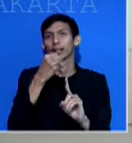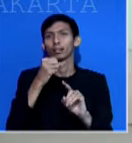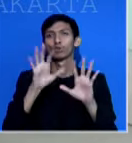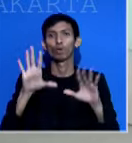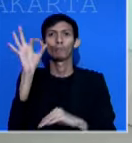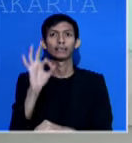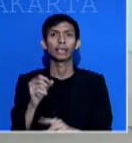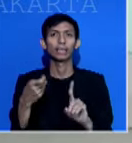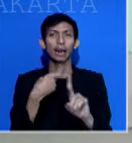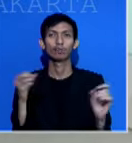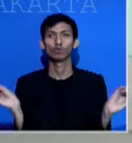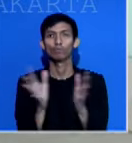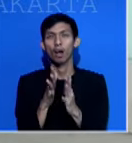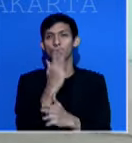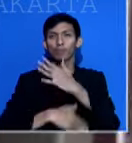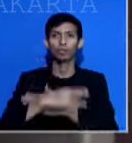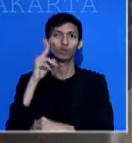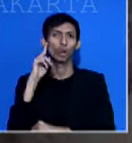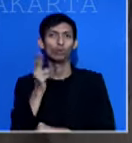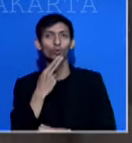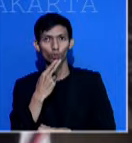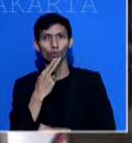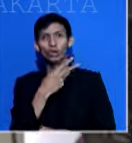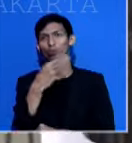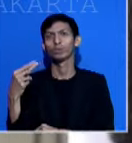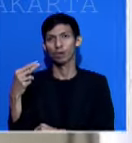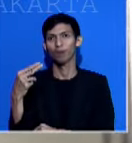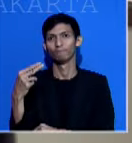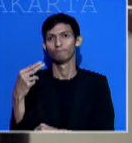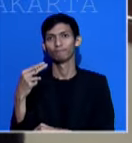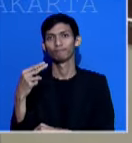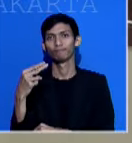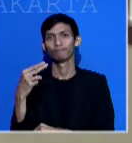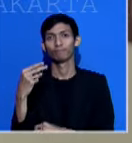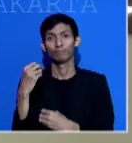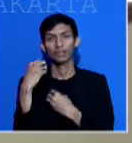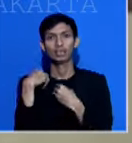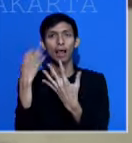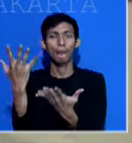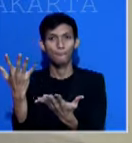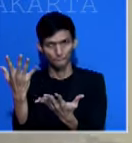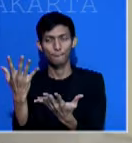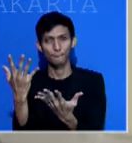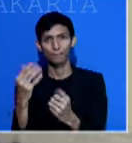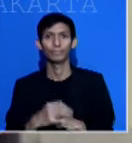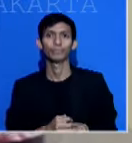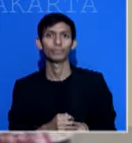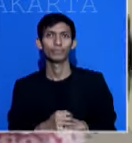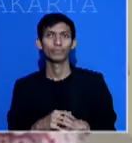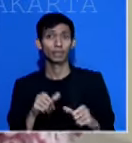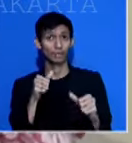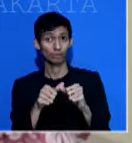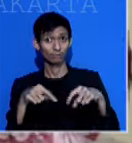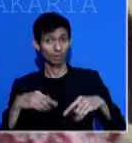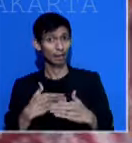dari total penyandang disabilitas tunarungu di Indonesia yang beragama Islam tiak lanjut dari penyaluran mushaf al-qur'an isyarat